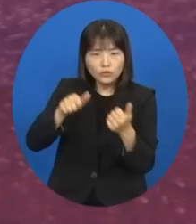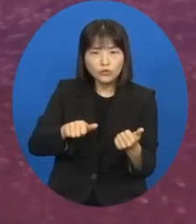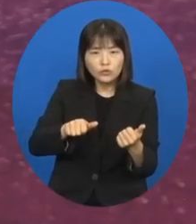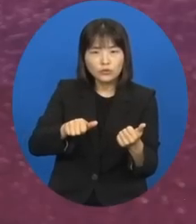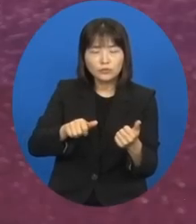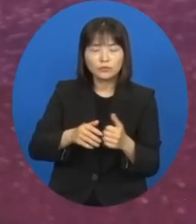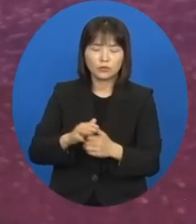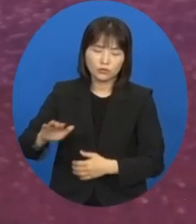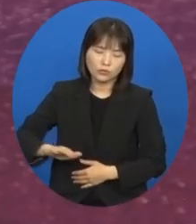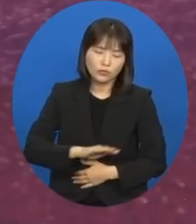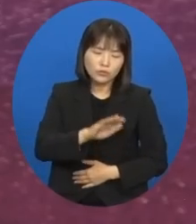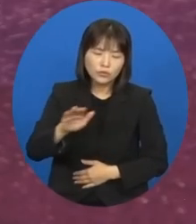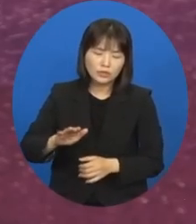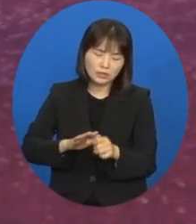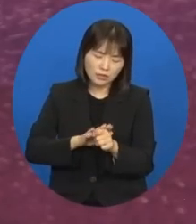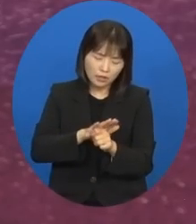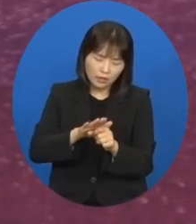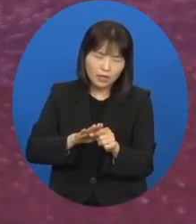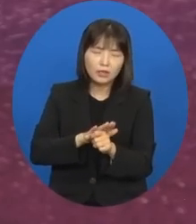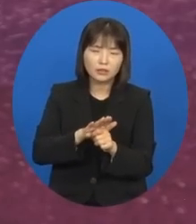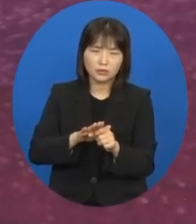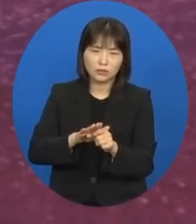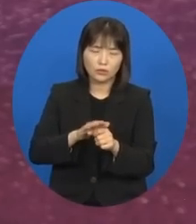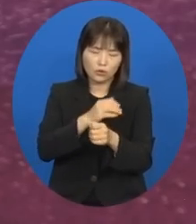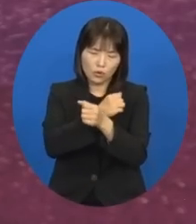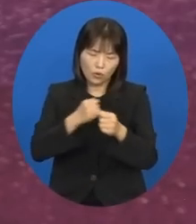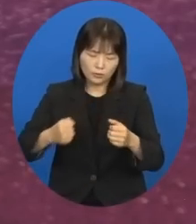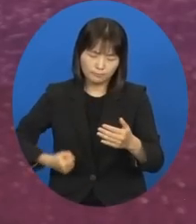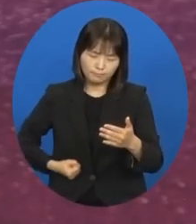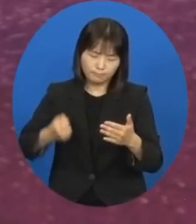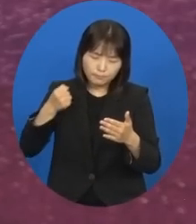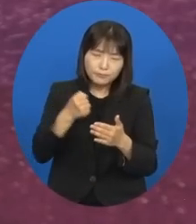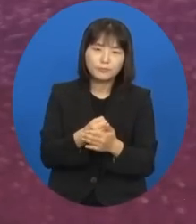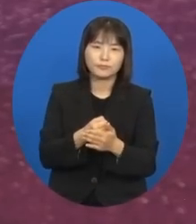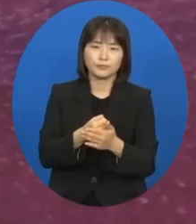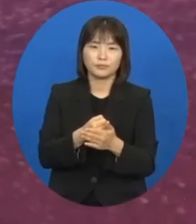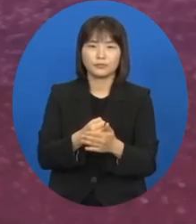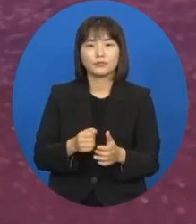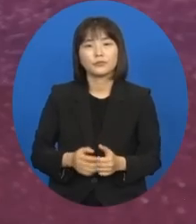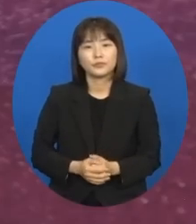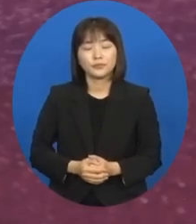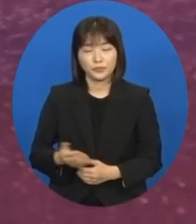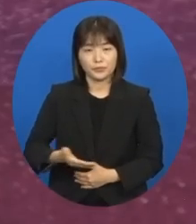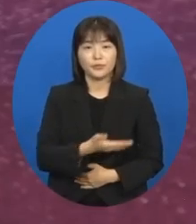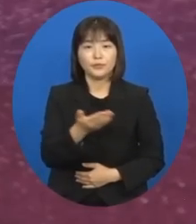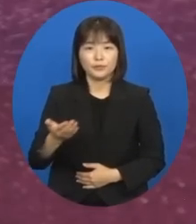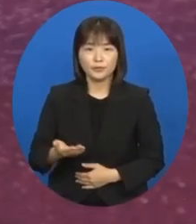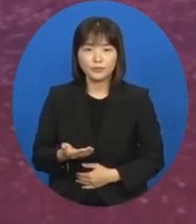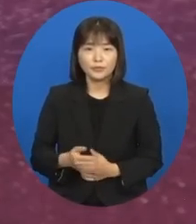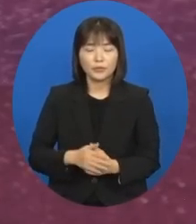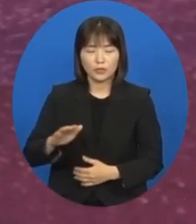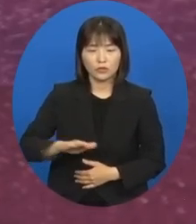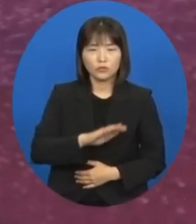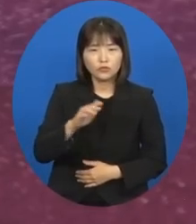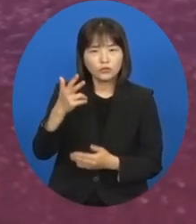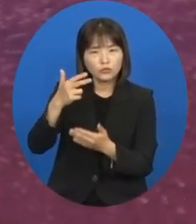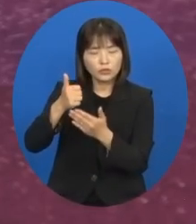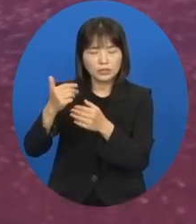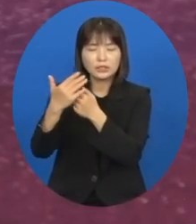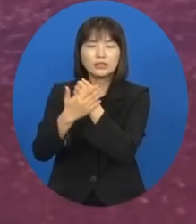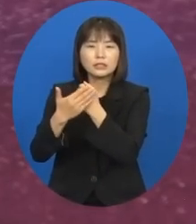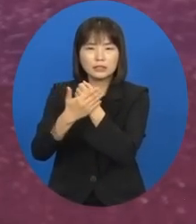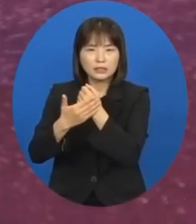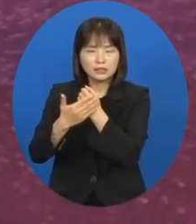우리를 사랑하시기고 용서하시기로 작정하신 것이지요 여러분 우리 중에 그 은혜에